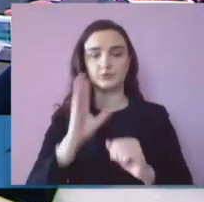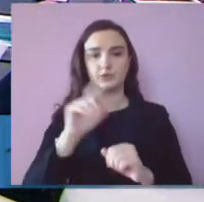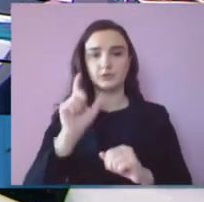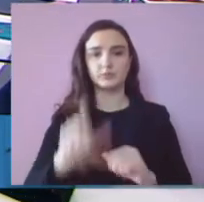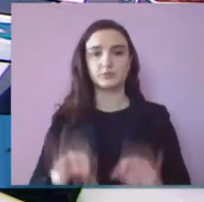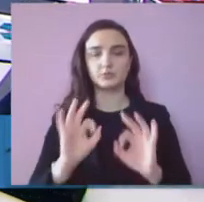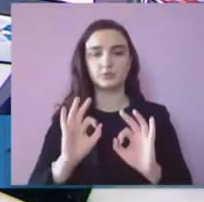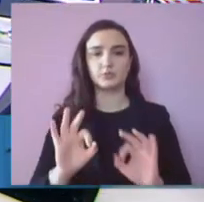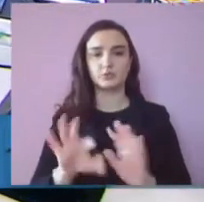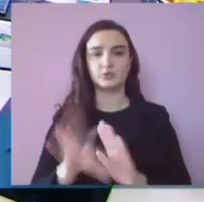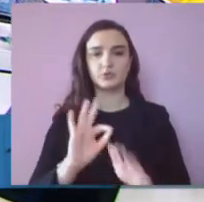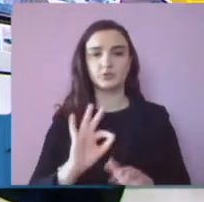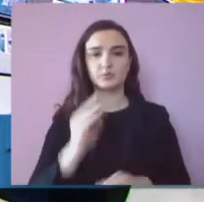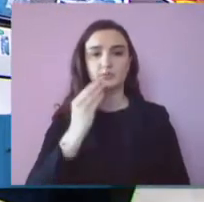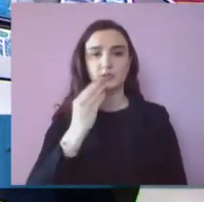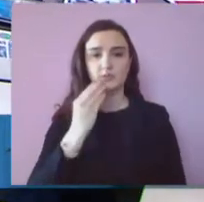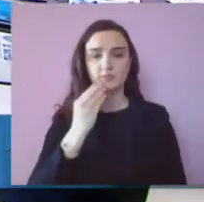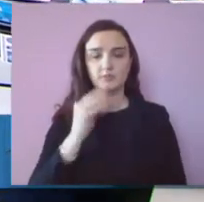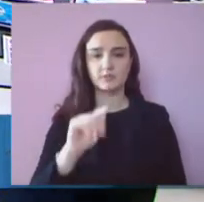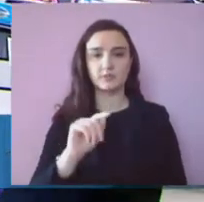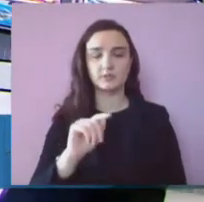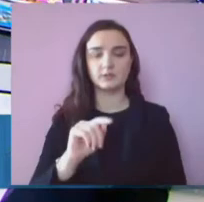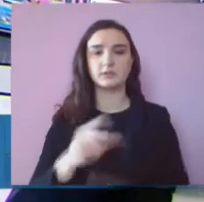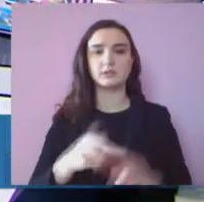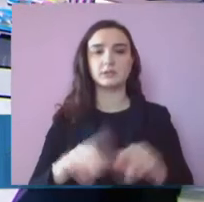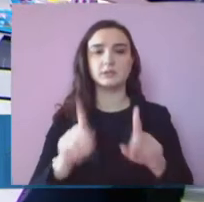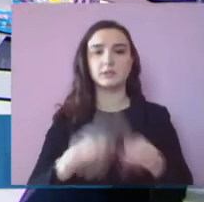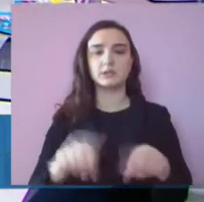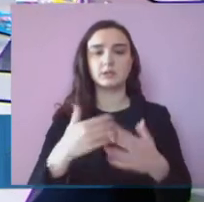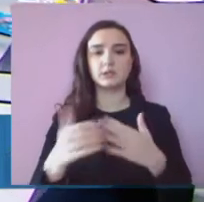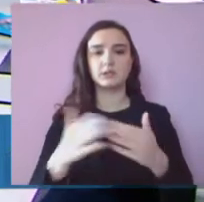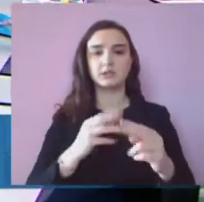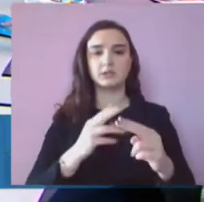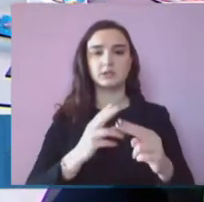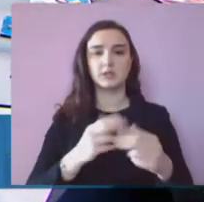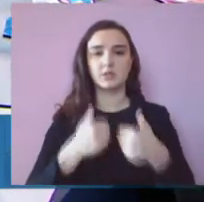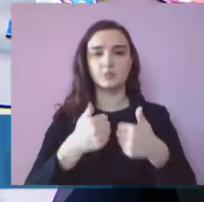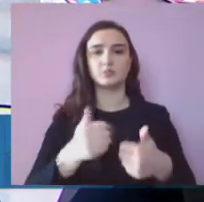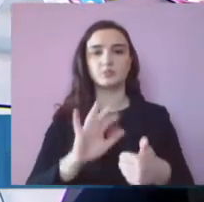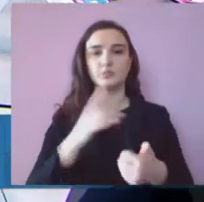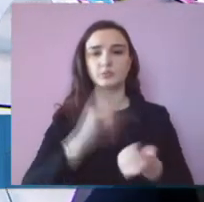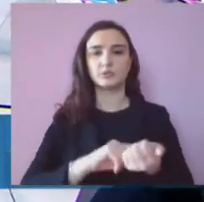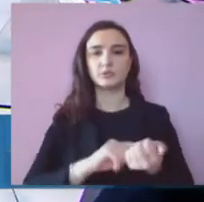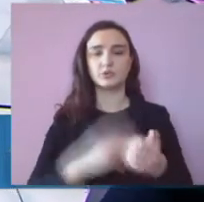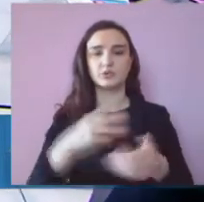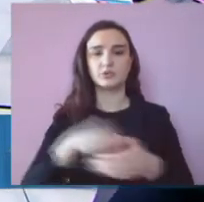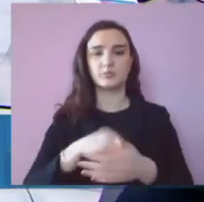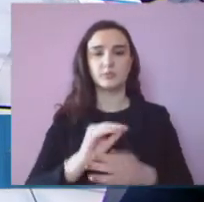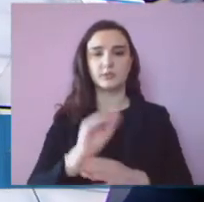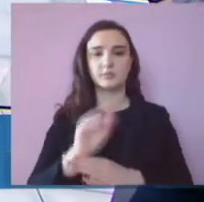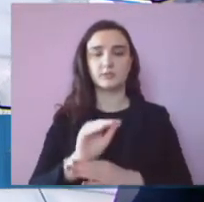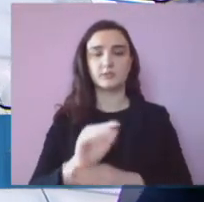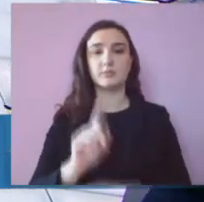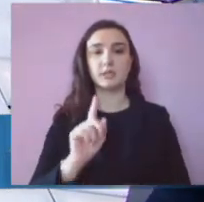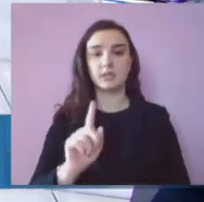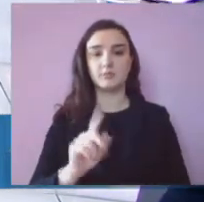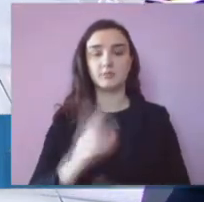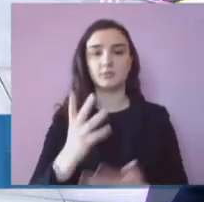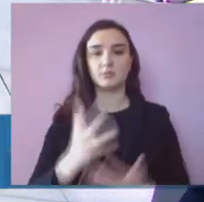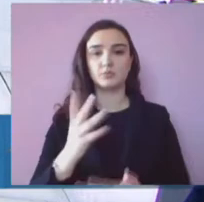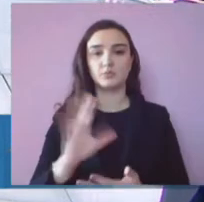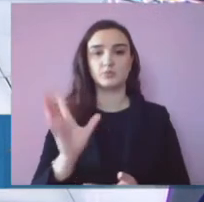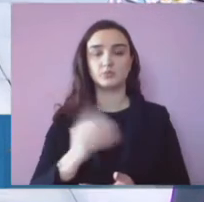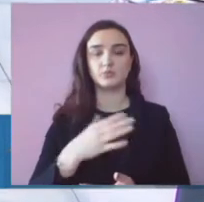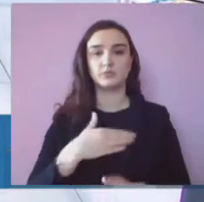შეარჩევს საკვებს ისეთი, რომელიც ხელს არ უწყობს სისხლში გლუკოზის დონის მომატებას. მაგრამ თუ ჩვენ საქმე